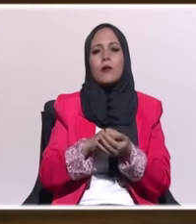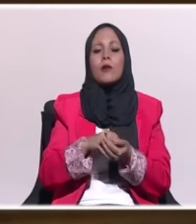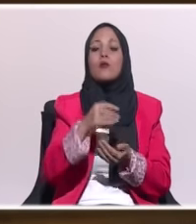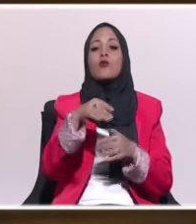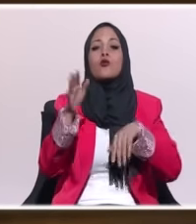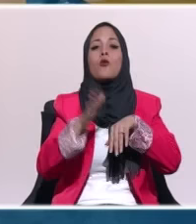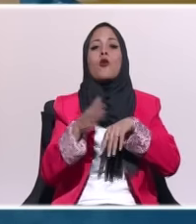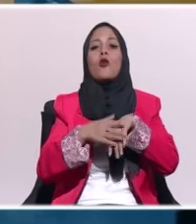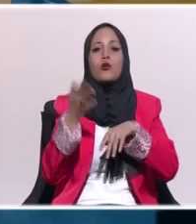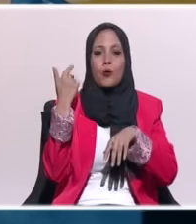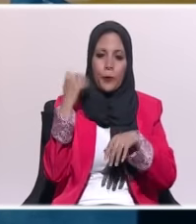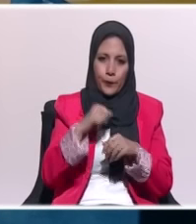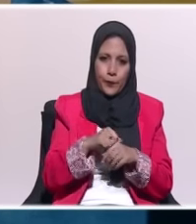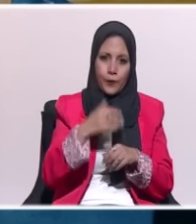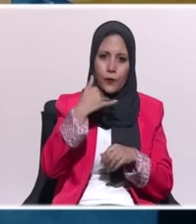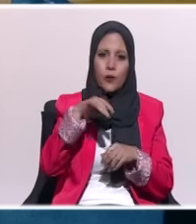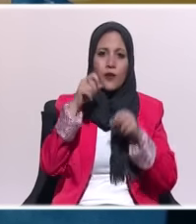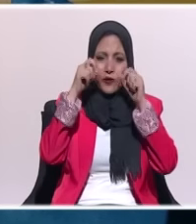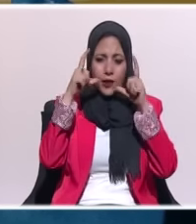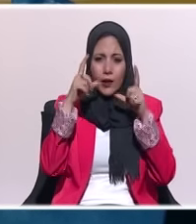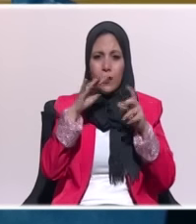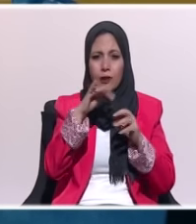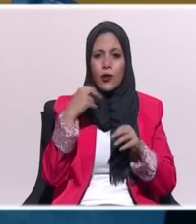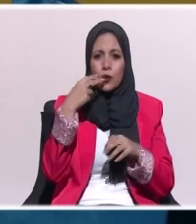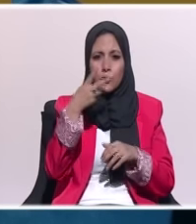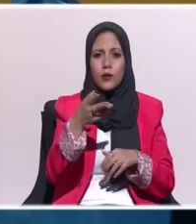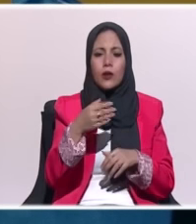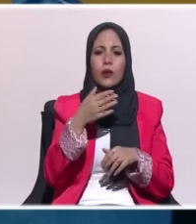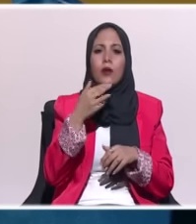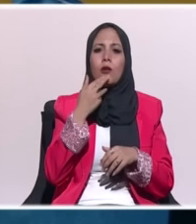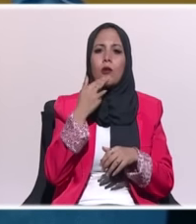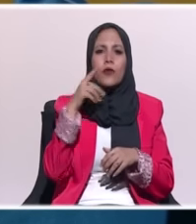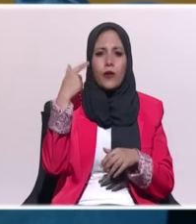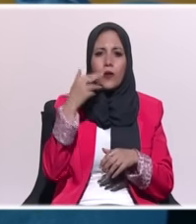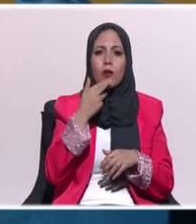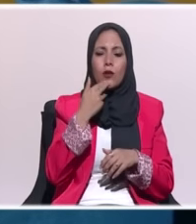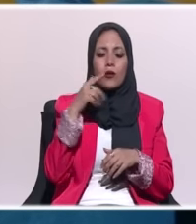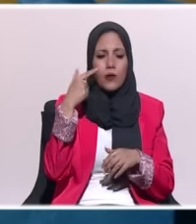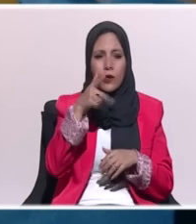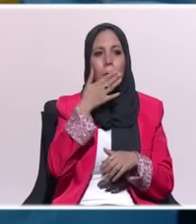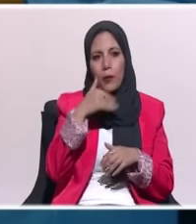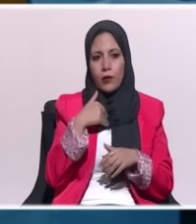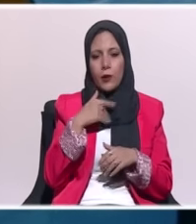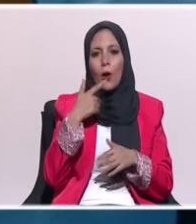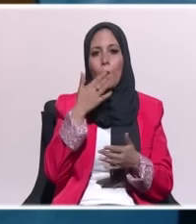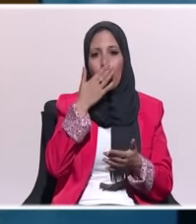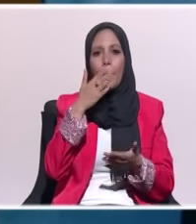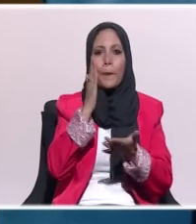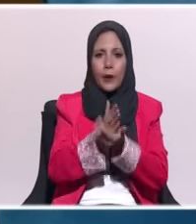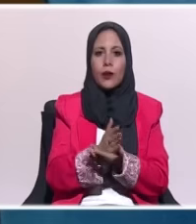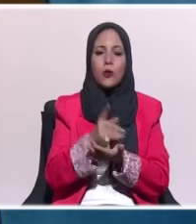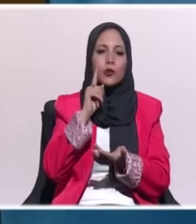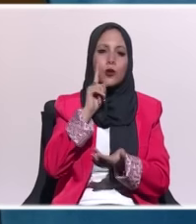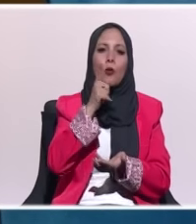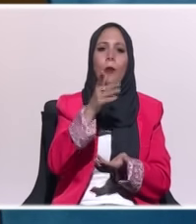الخيم. اتفضلي احكي لي. طلعت فتحت عيني على والدي اللي هو صبحي علي محمود دوت، ابويا بجد، وهي